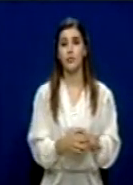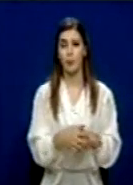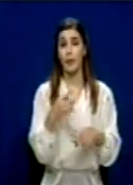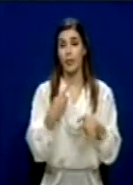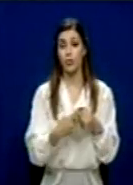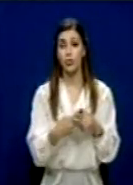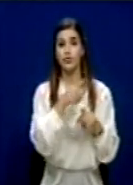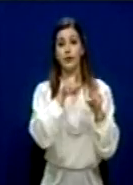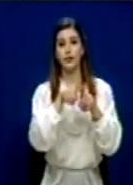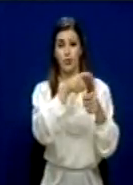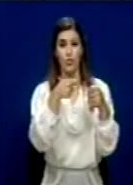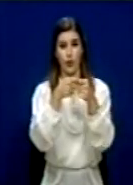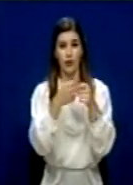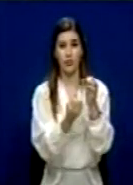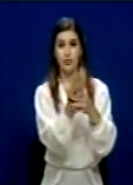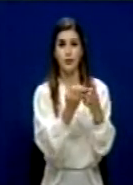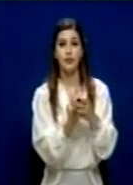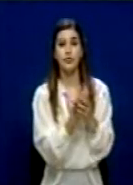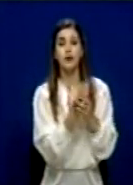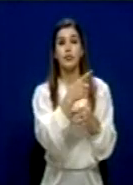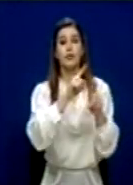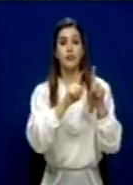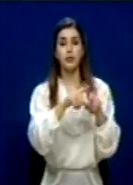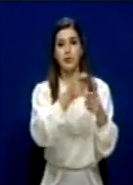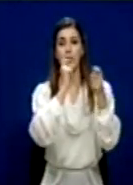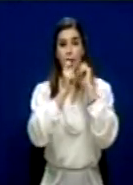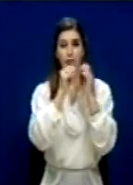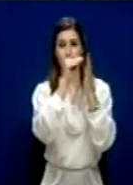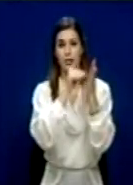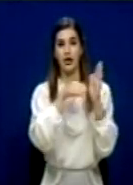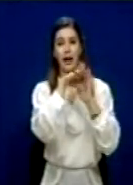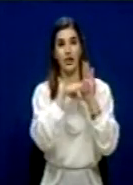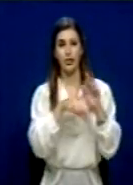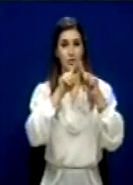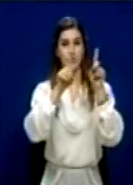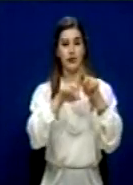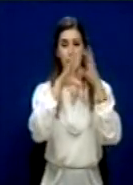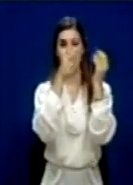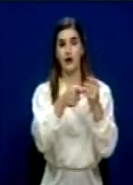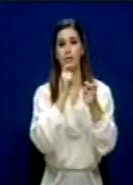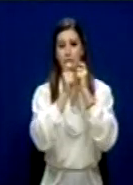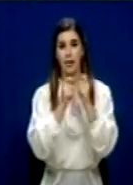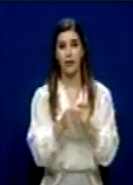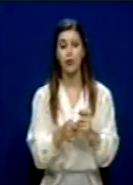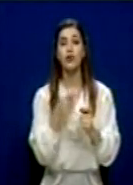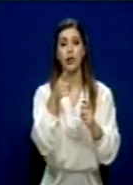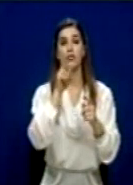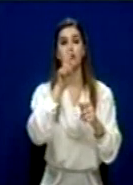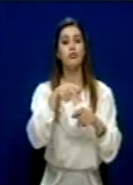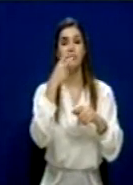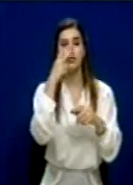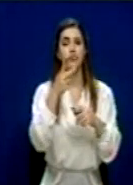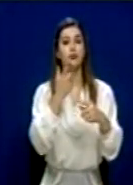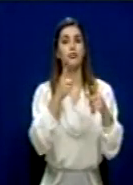tepër, asociacioni me këtë marveshje dhe me ligje që do të pasojnë, që do të ndryshojnë pasoj marveshje, është në fakt edhe